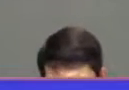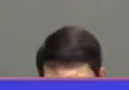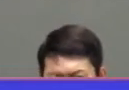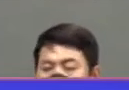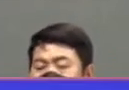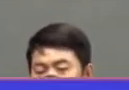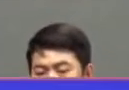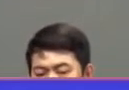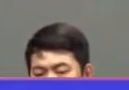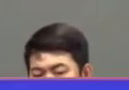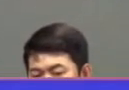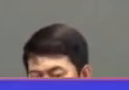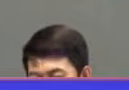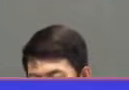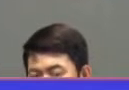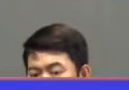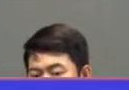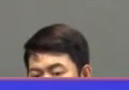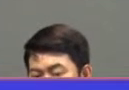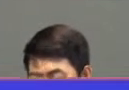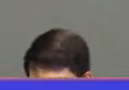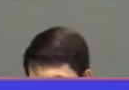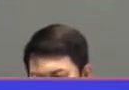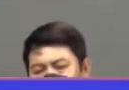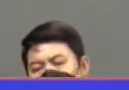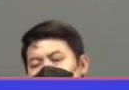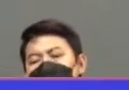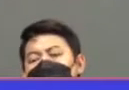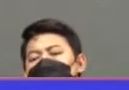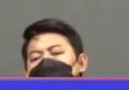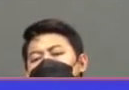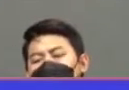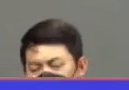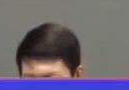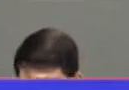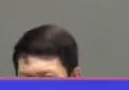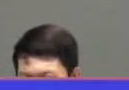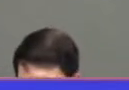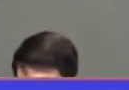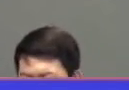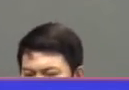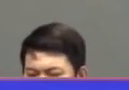องชีพสำหรับคนที่ต้องการความช่วยเหลือเป็นกรณีพิเศษเนี่ย